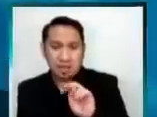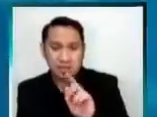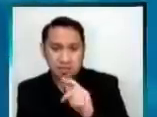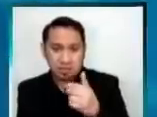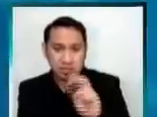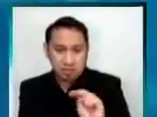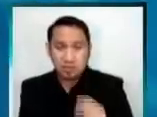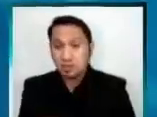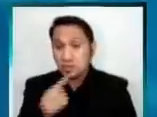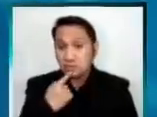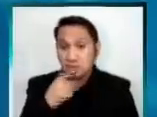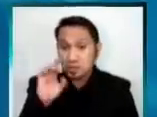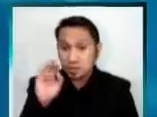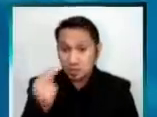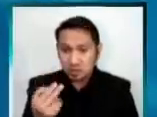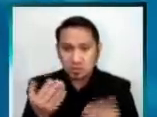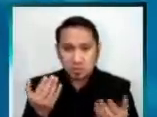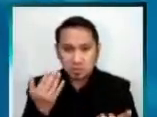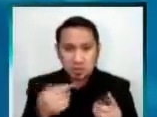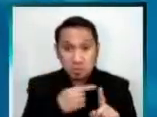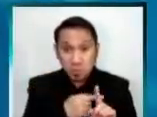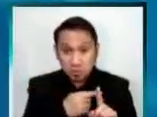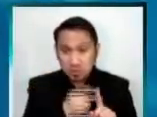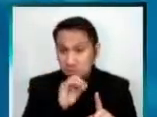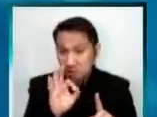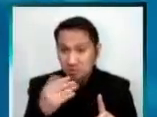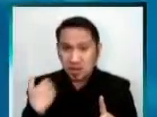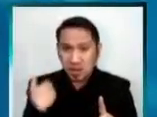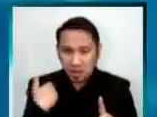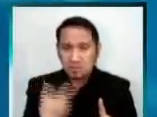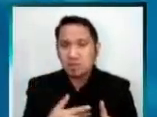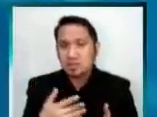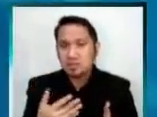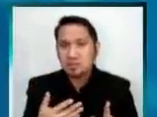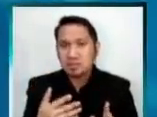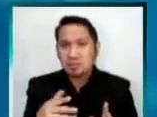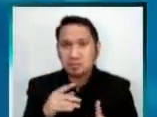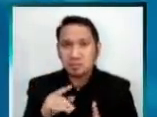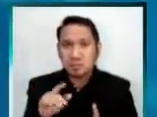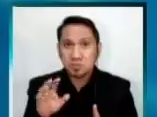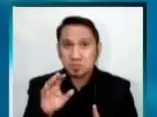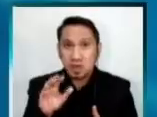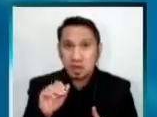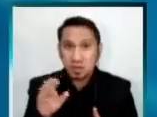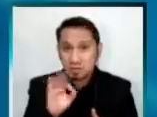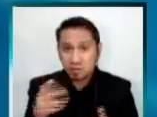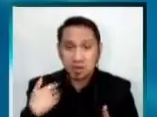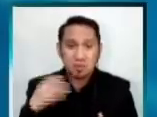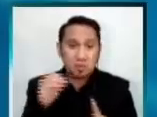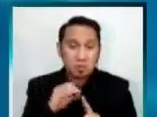ng DOH, malamang ay COVID-positive ka kung symptomatic at positibo sa antigen test o kung may COVID exposure pero